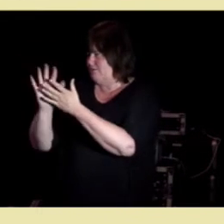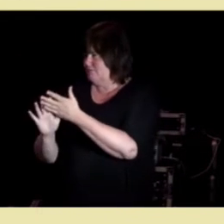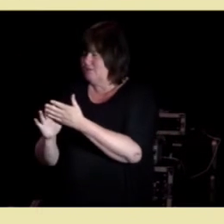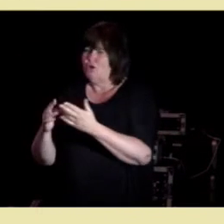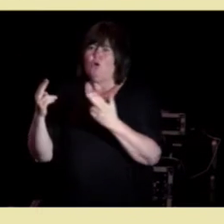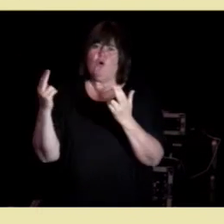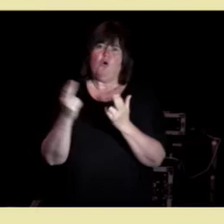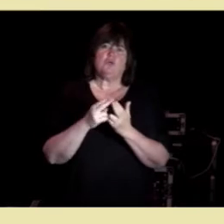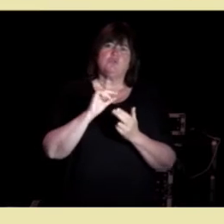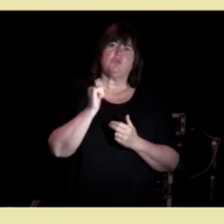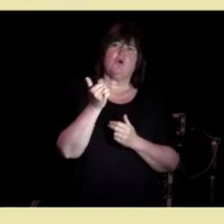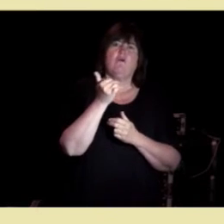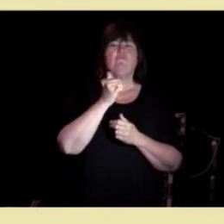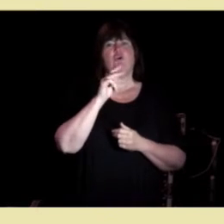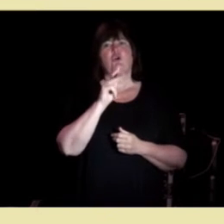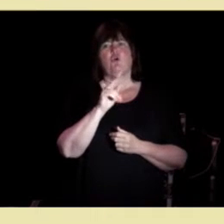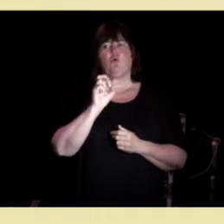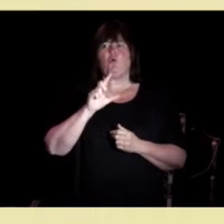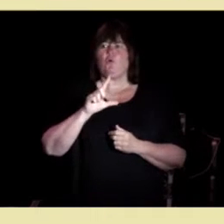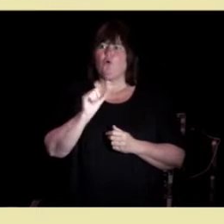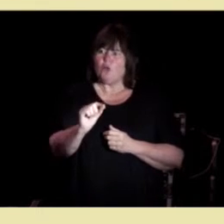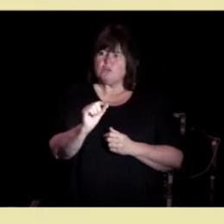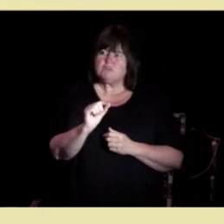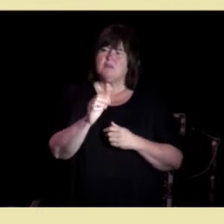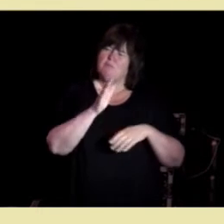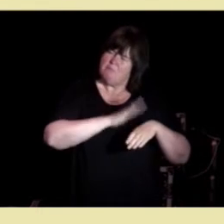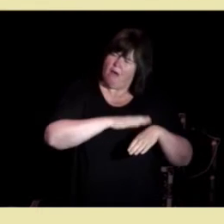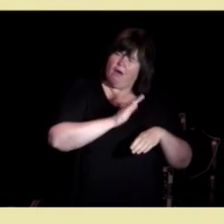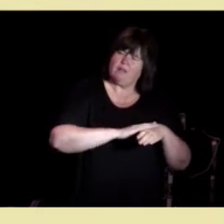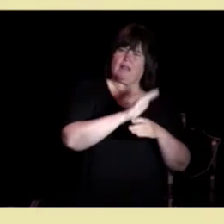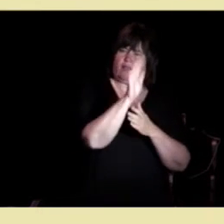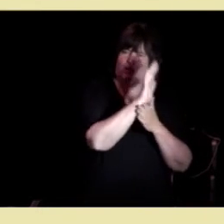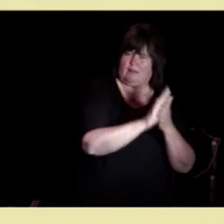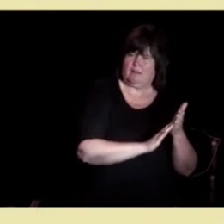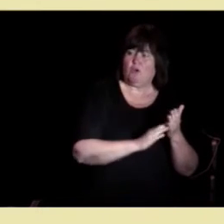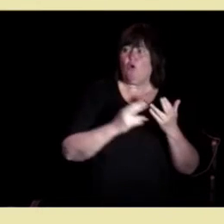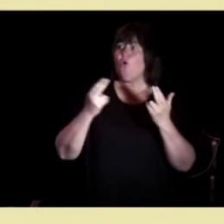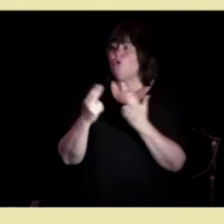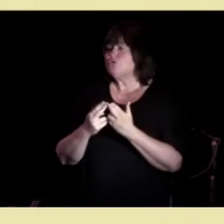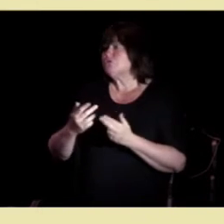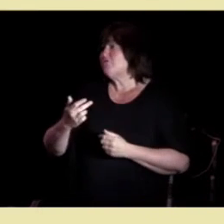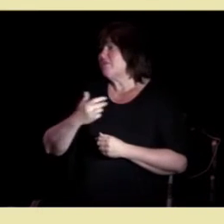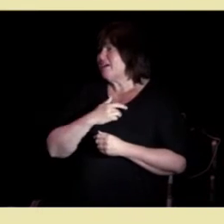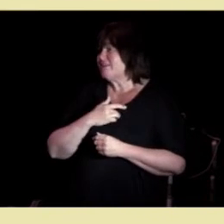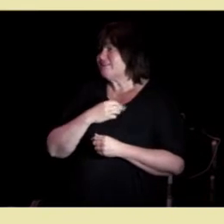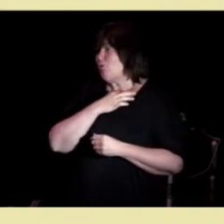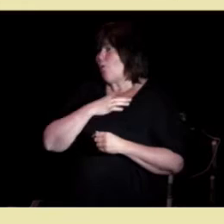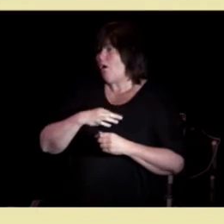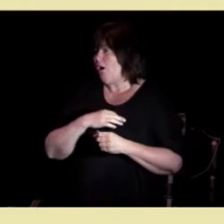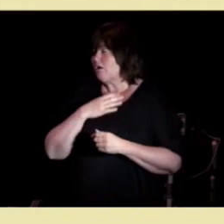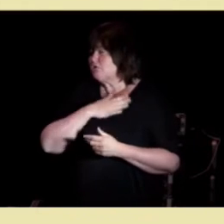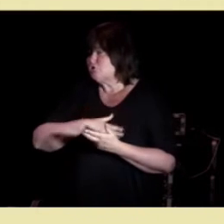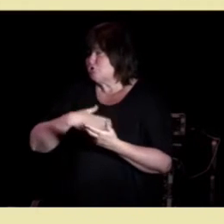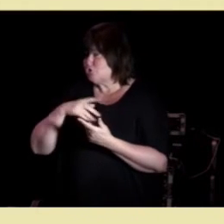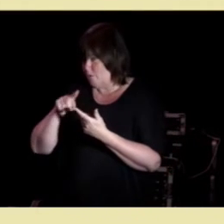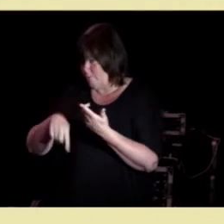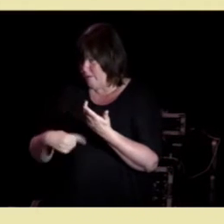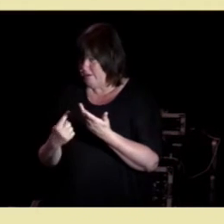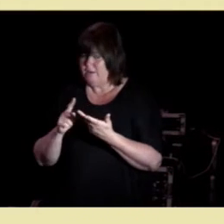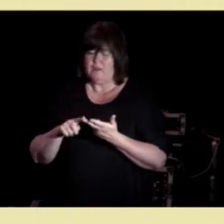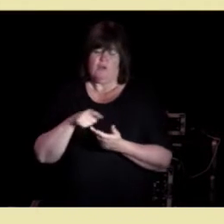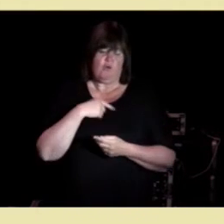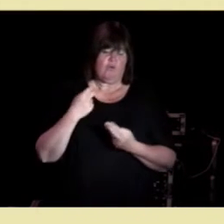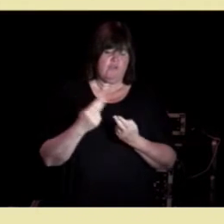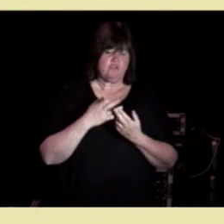atlas for kols og eventuelt andre hjertekarsykdommer. Vi ønsker å vise resultater fra de